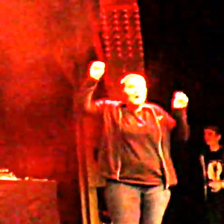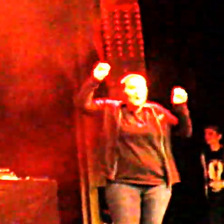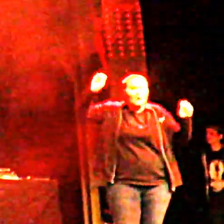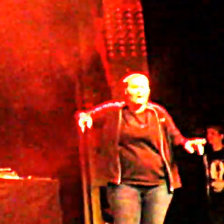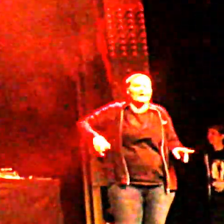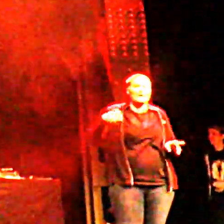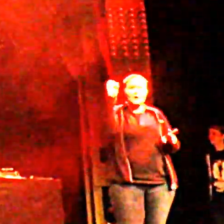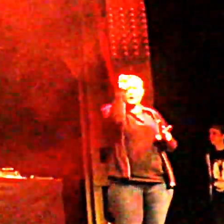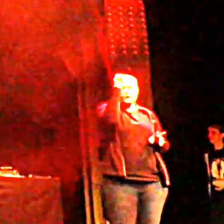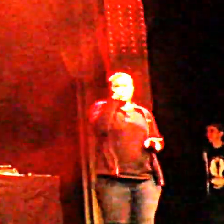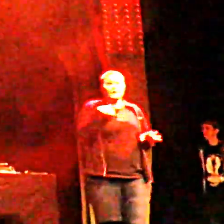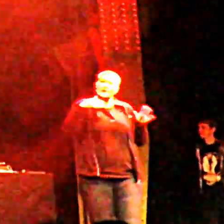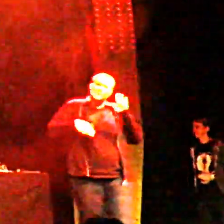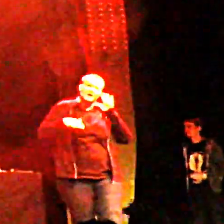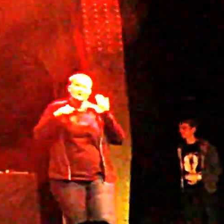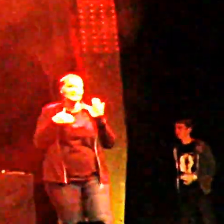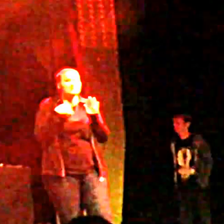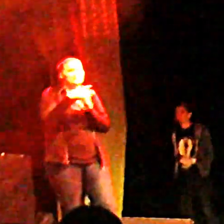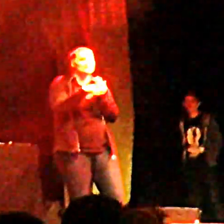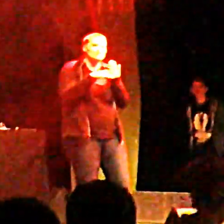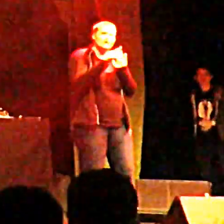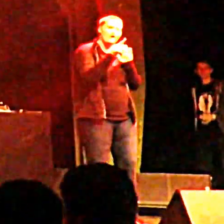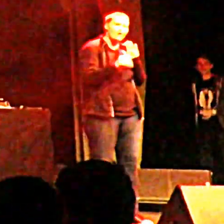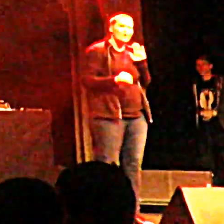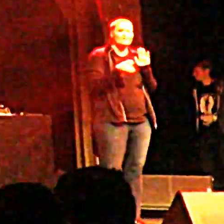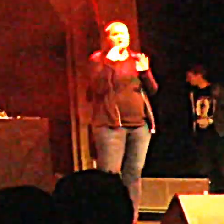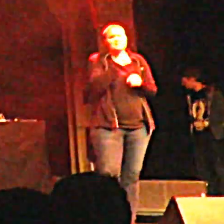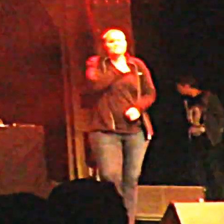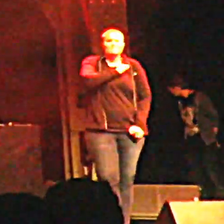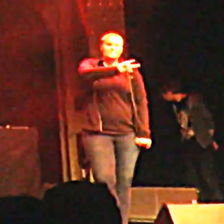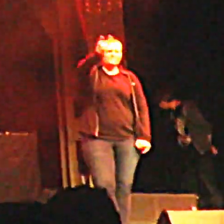Beat hier, K.O. Wir sind draußen, wir lieben euch alle. Let's peace, one love!